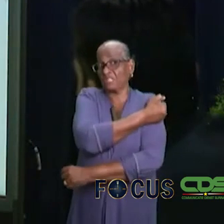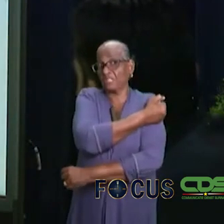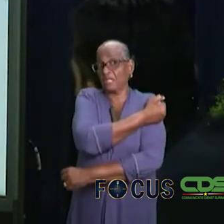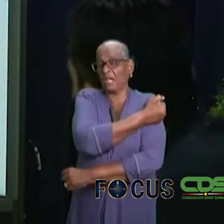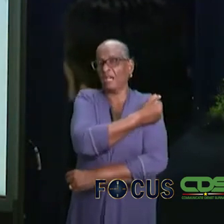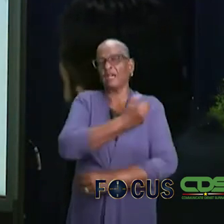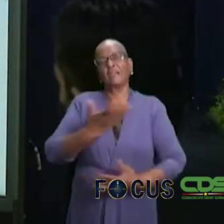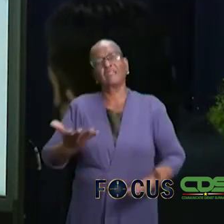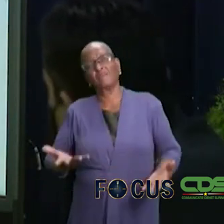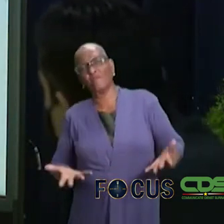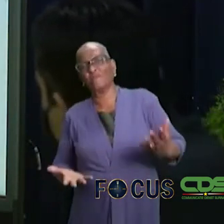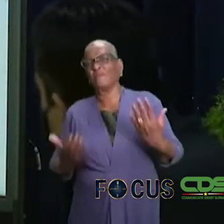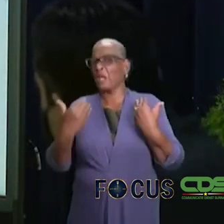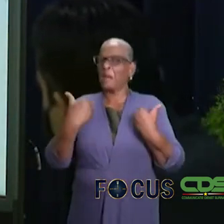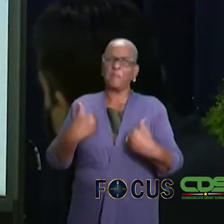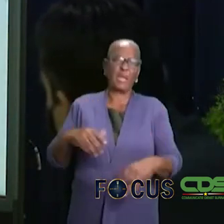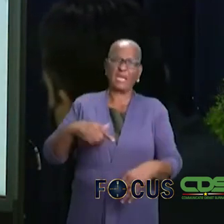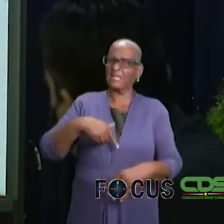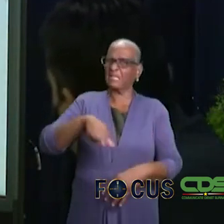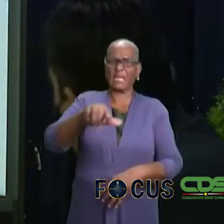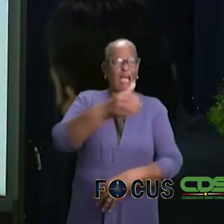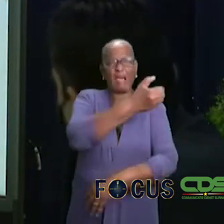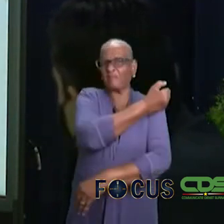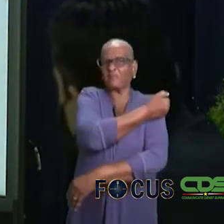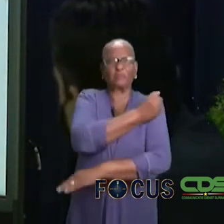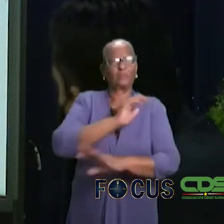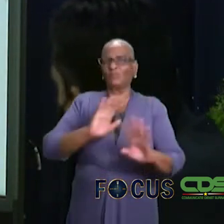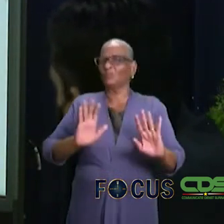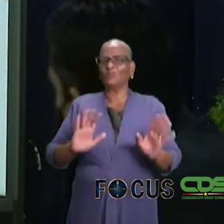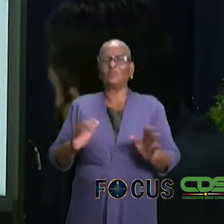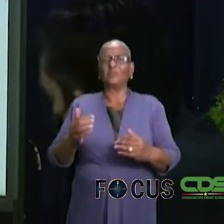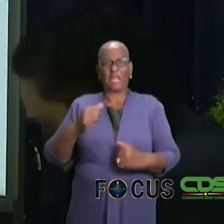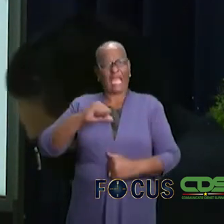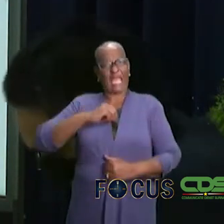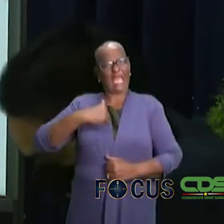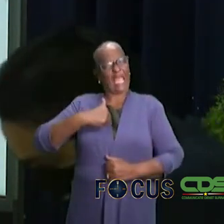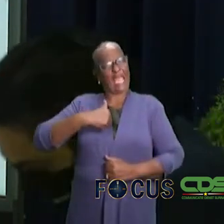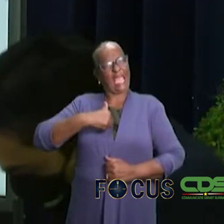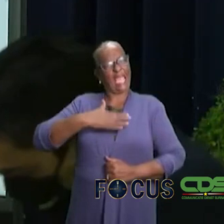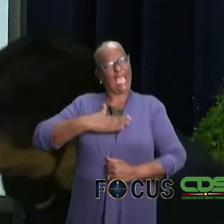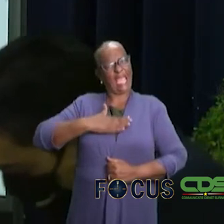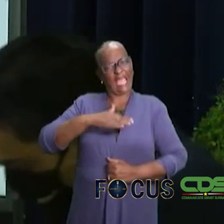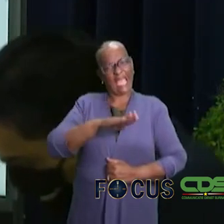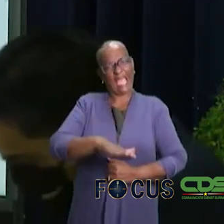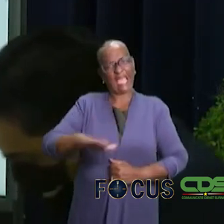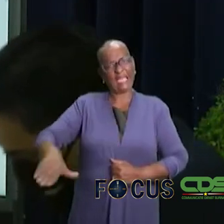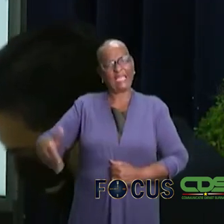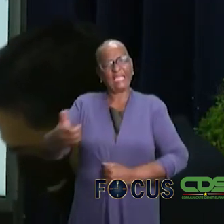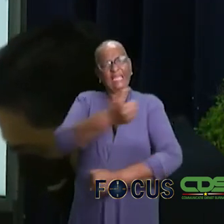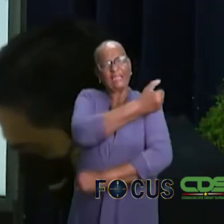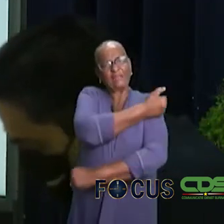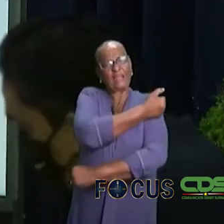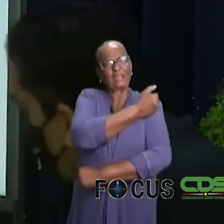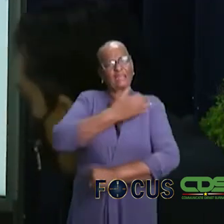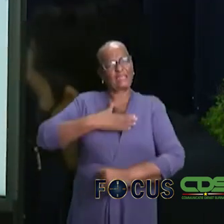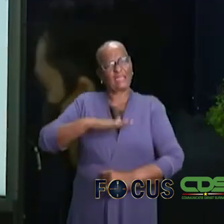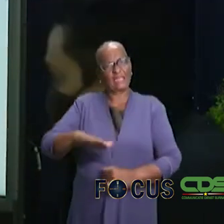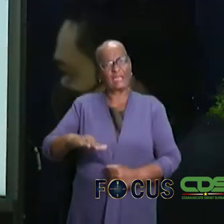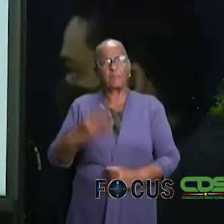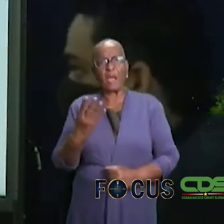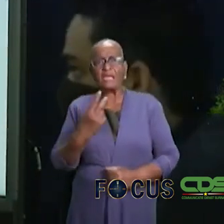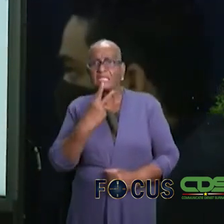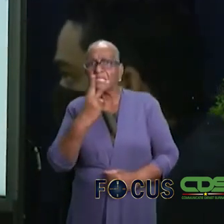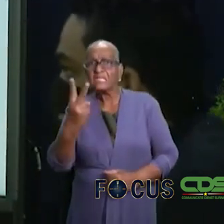ook niet zo bijzonder is. Gisteren was ik ook mijn eigen kinderen gaan vaccineren voor Pfizer. En er was volgens mij 4 personen maar tegen 10